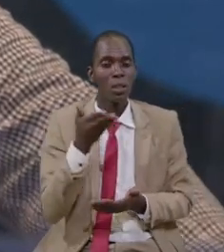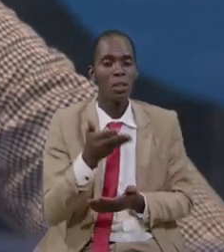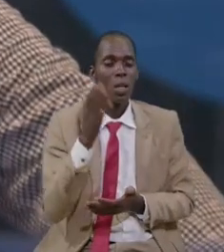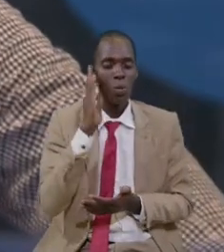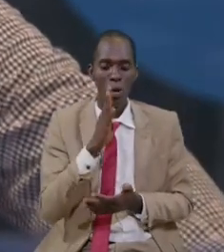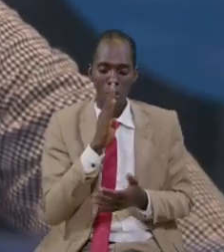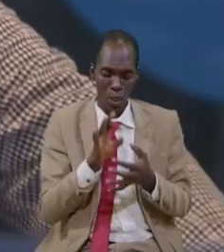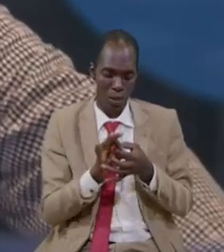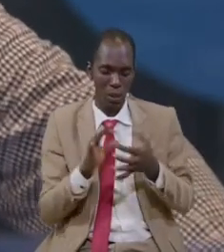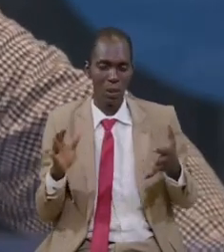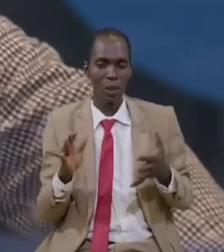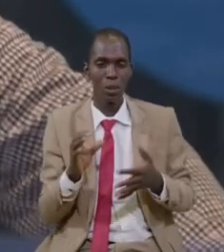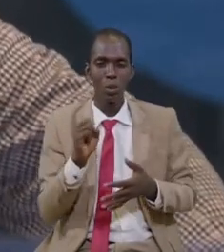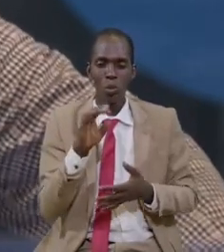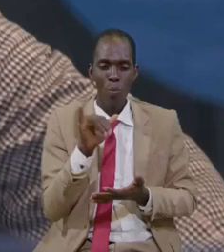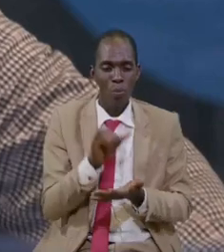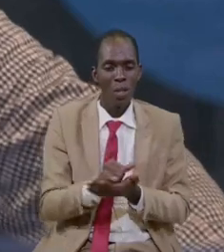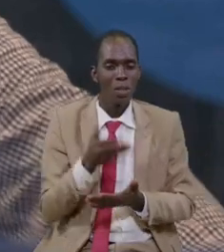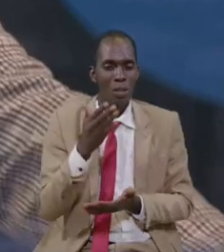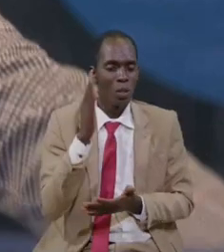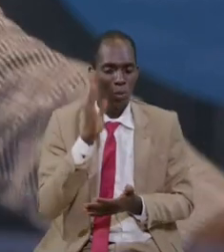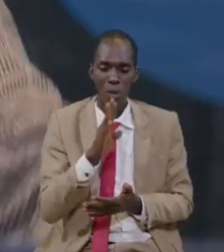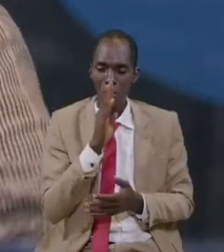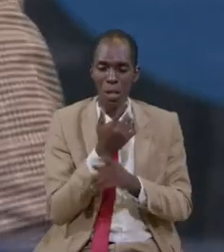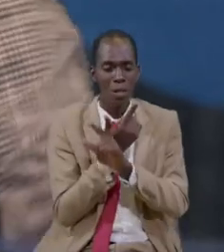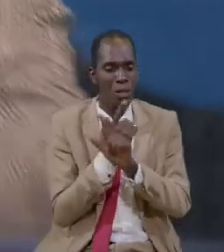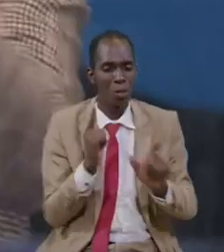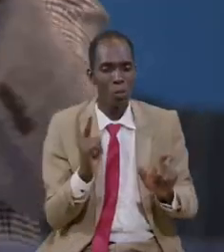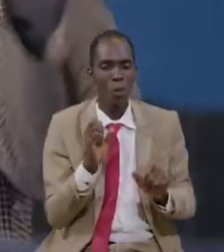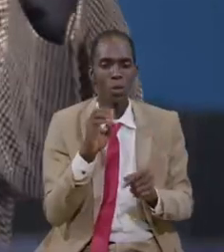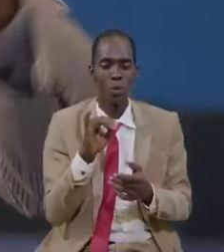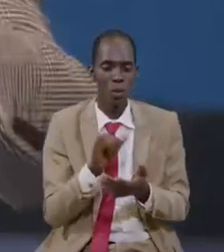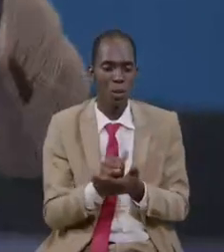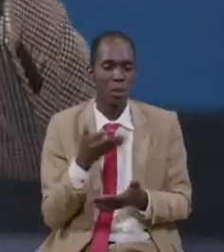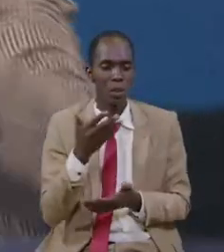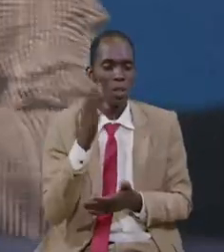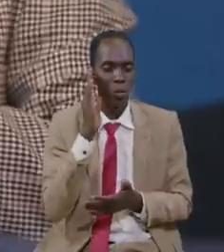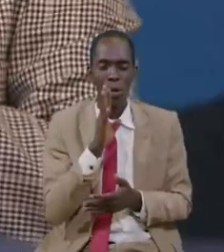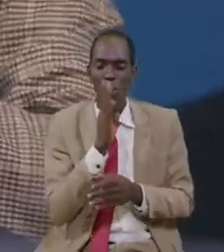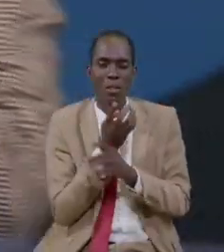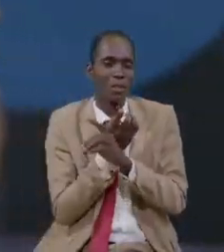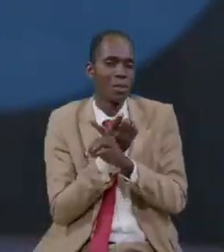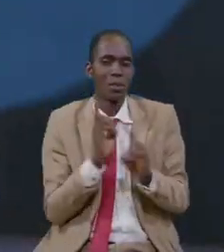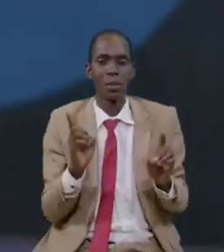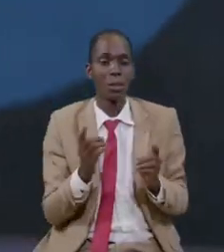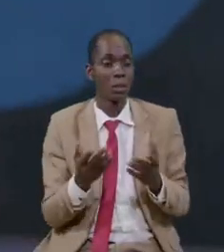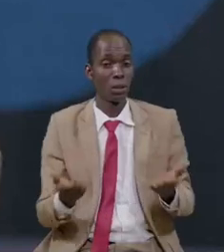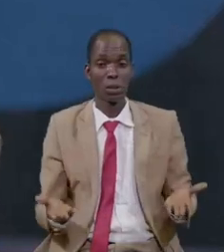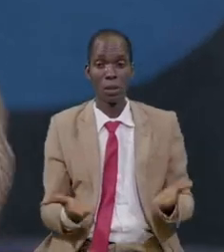Pour qu'il y ait la libération. Pour qu'il y ait la délivrance. Et voici ce